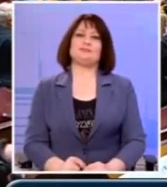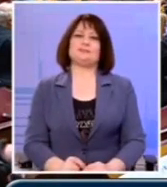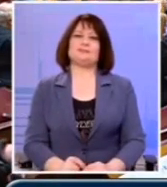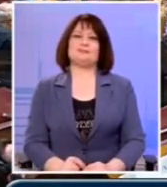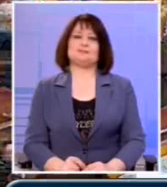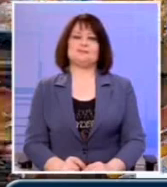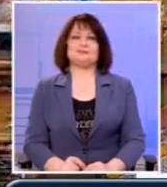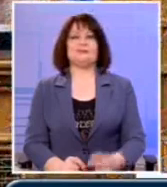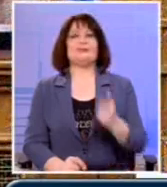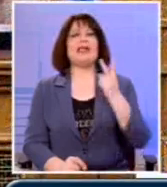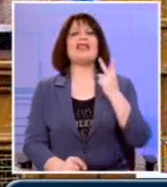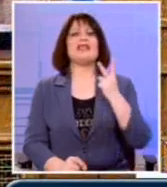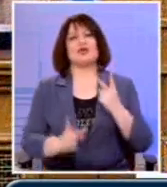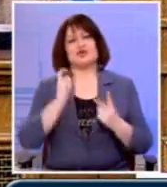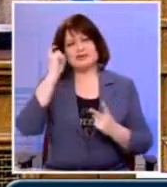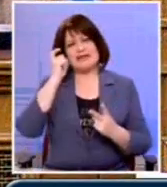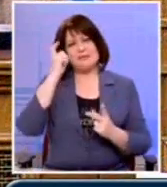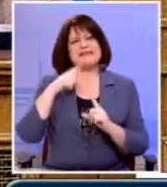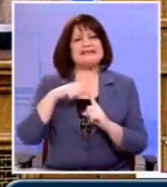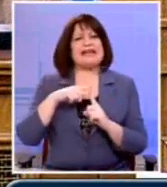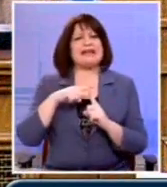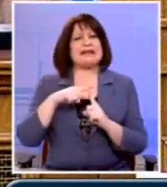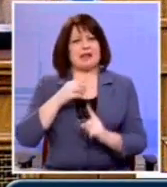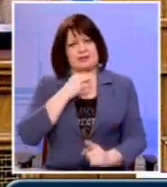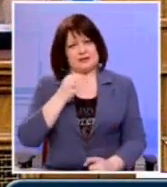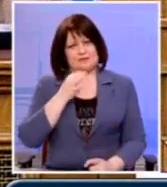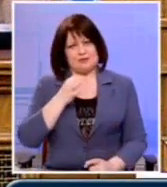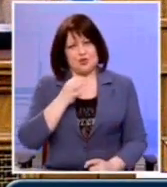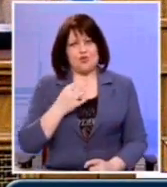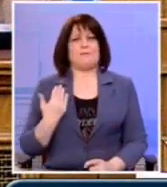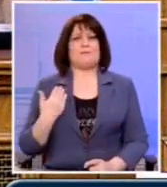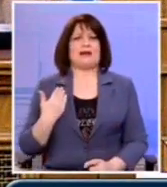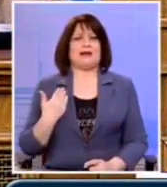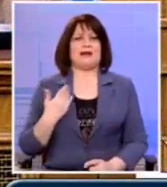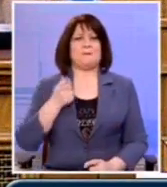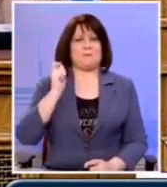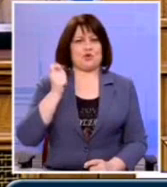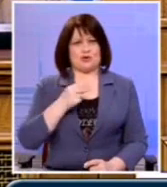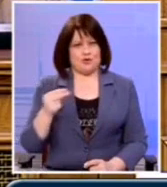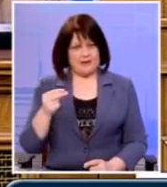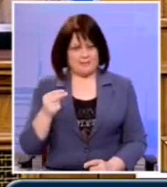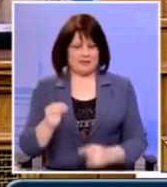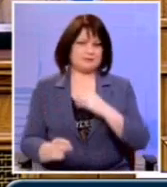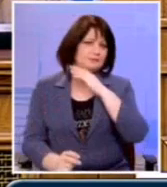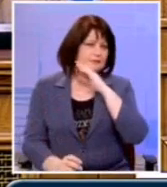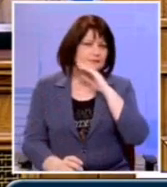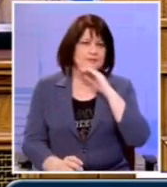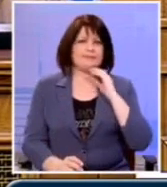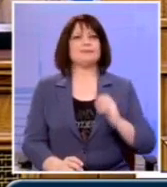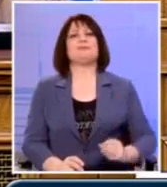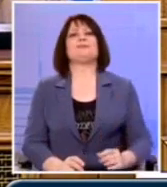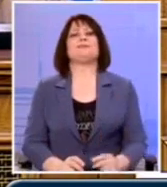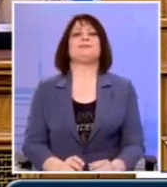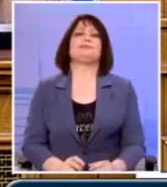Δύο σκέψεις τεχνικού κάπως χαρακτήρα πριν περάσω στο πολιτικό θέμα, στην πολιτική